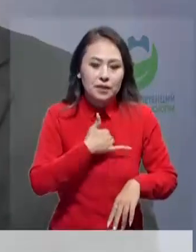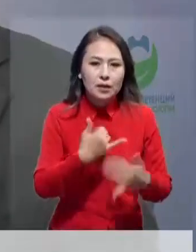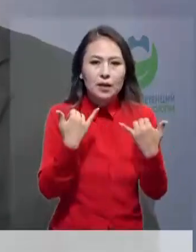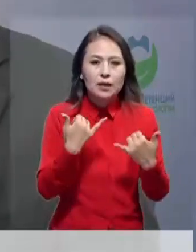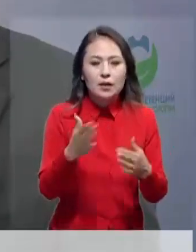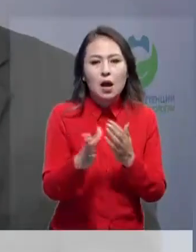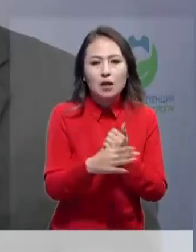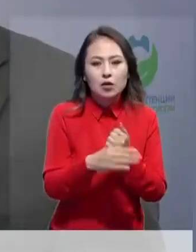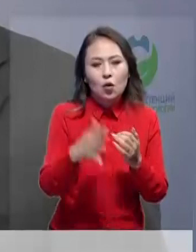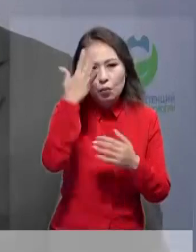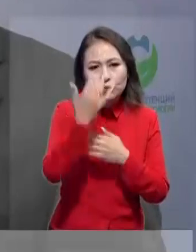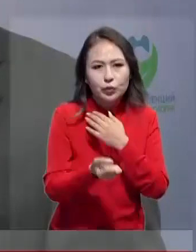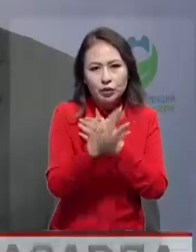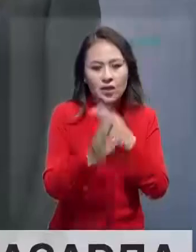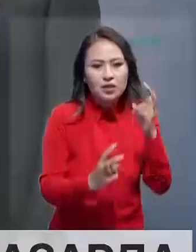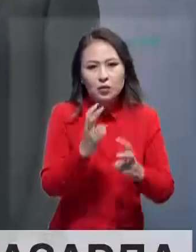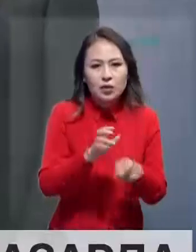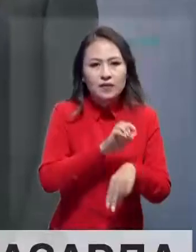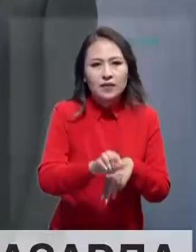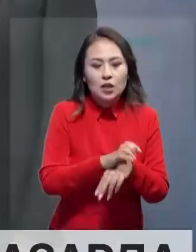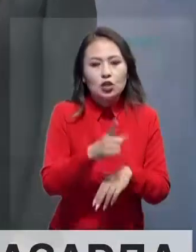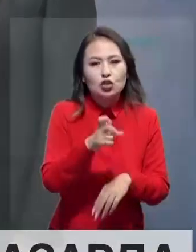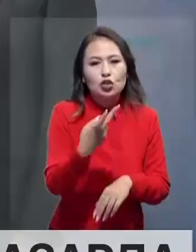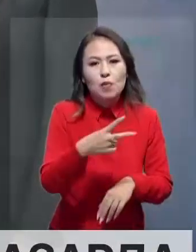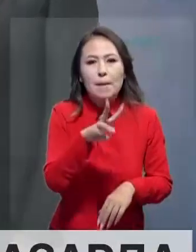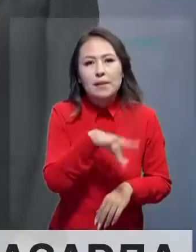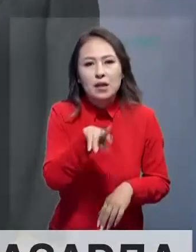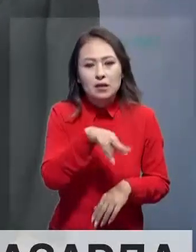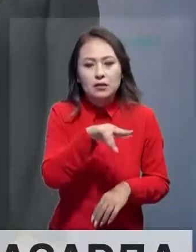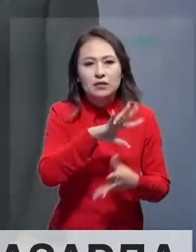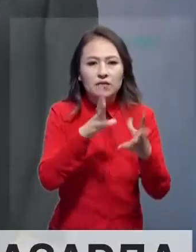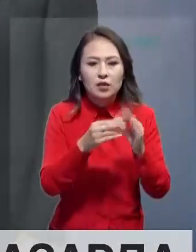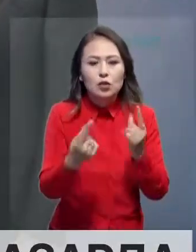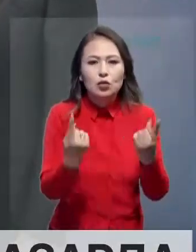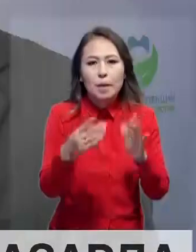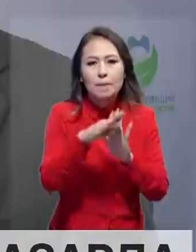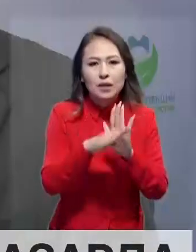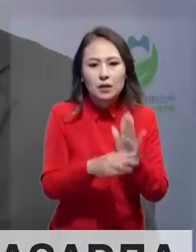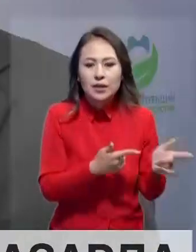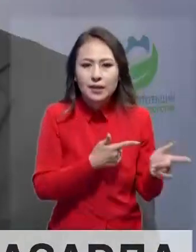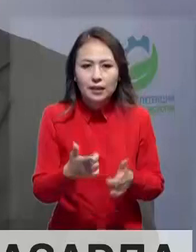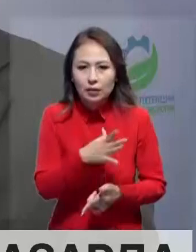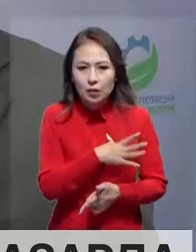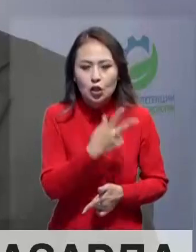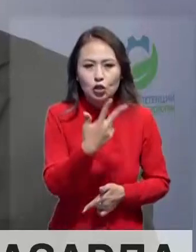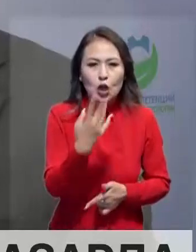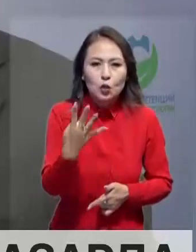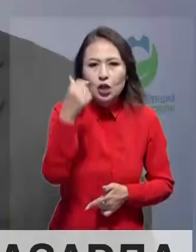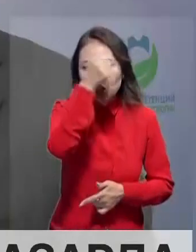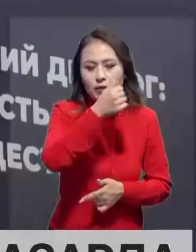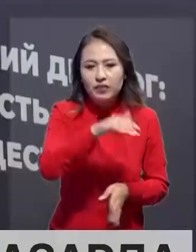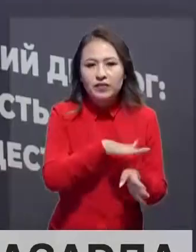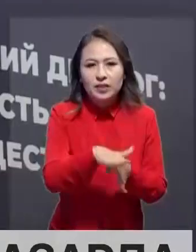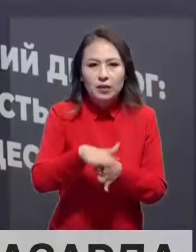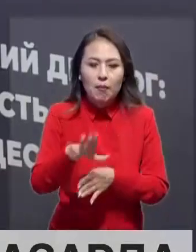осы Атырау мұнай өңдеу зауытына қатысты 120 миллиард теңгенің тұрады үлкен бағдарламаны әзірледік. 3-4 жылдың ішінде іске